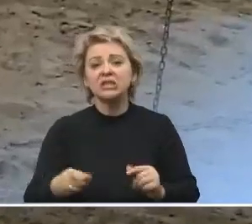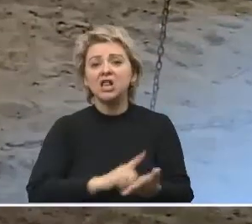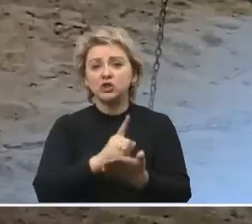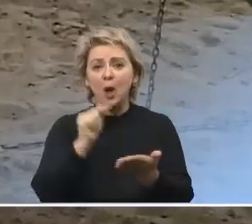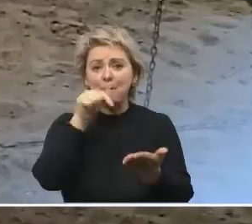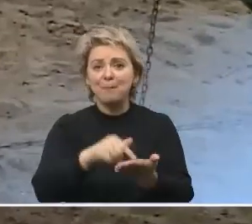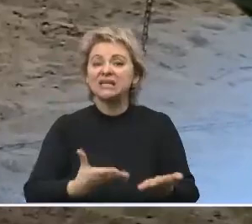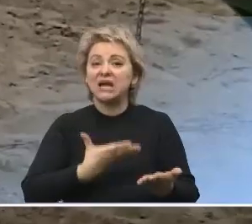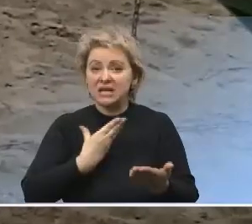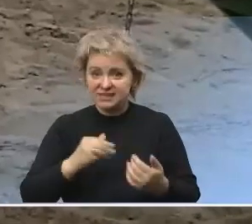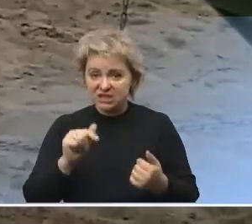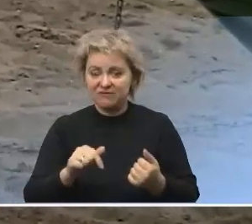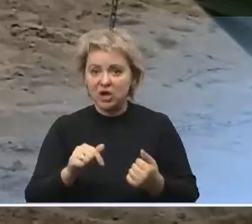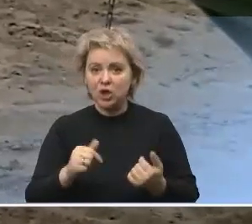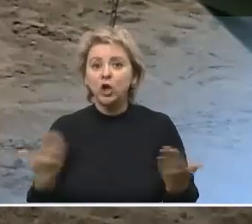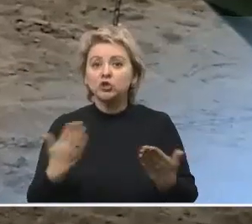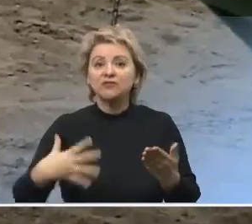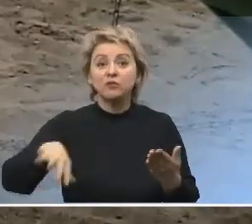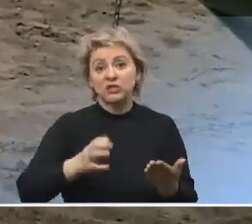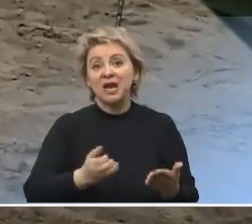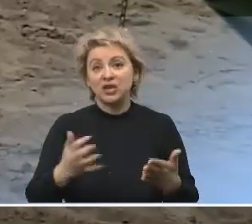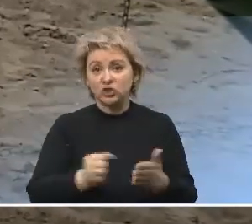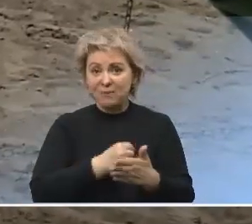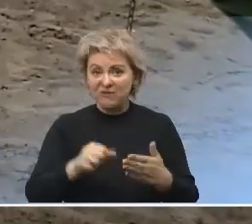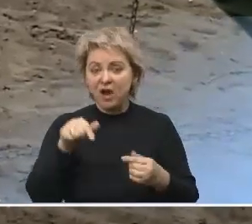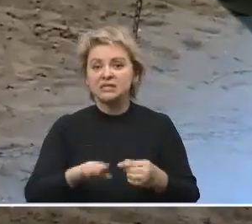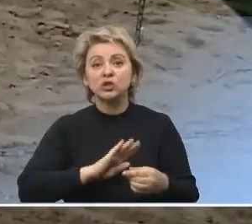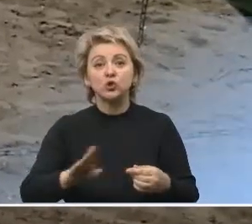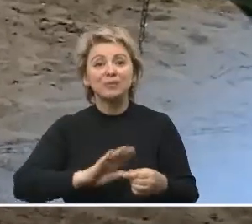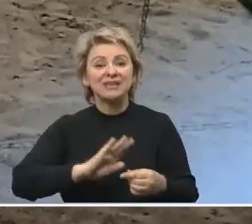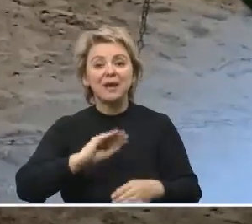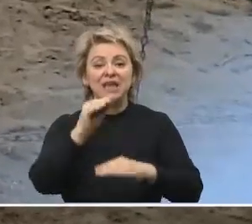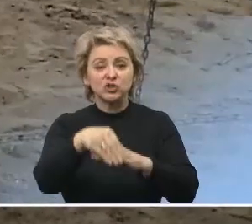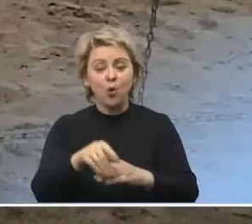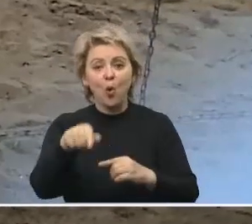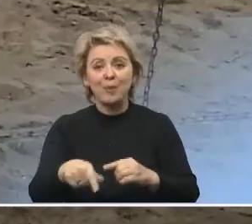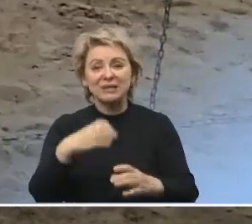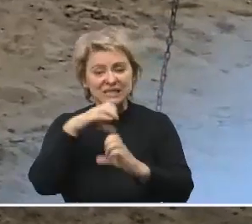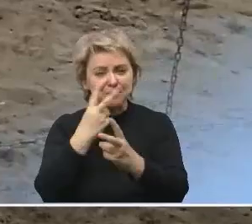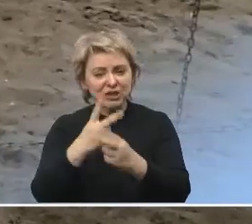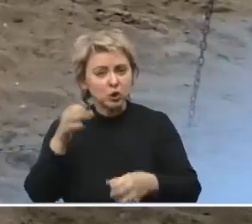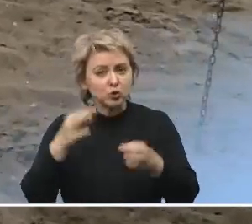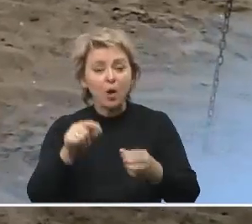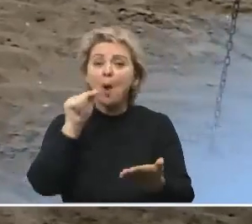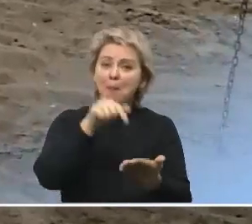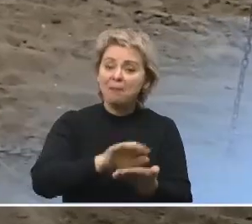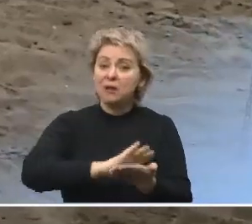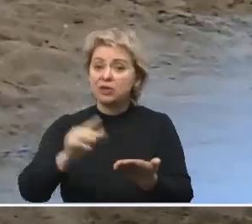попасть красиво, к чему все стремятся. Не так, чтобы судья под микроскопом смотрел, ноготь там попал